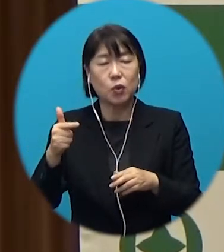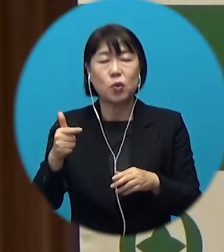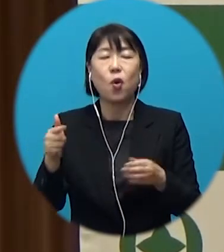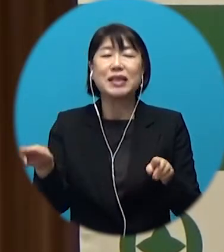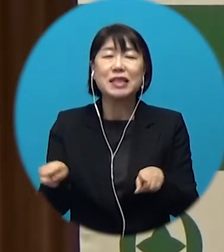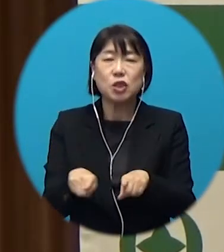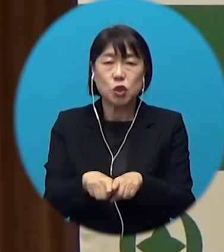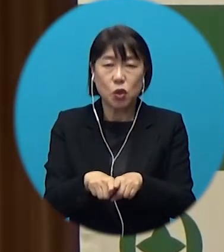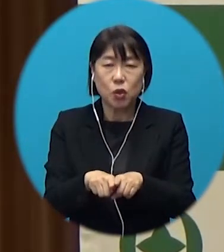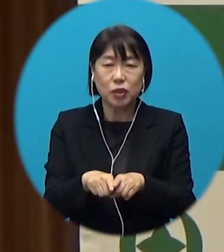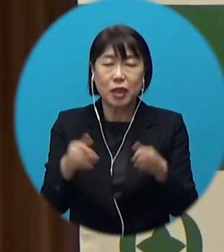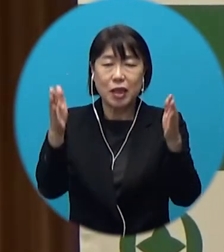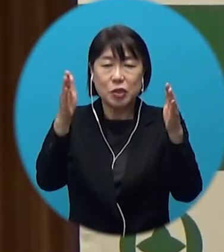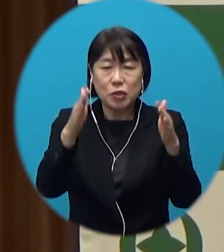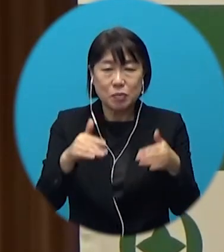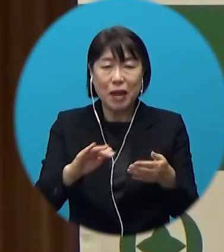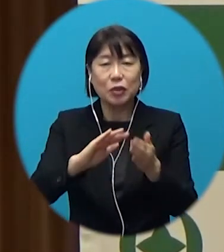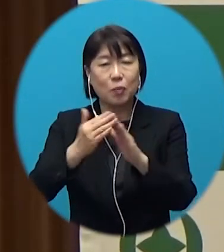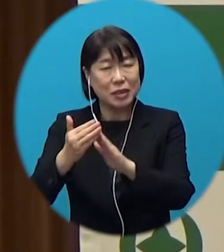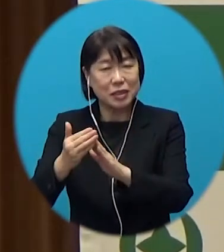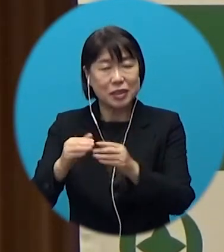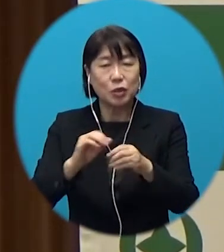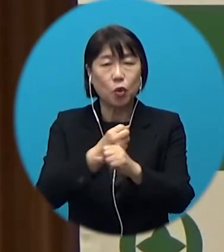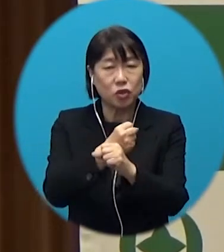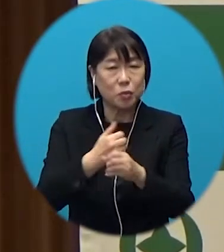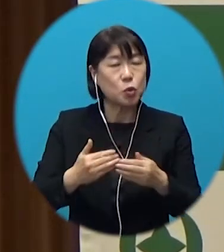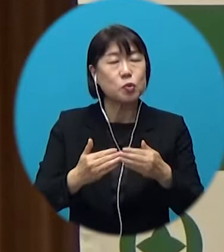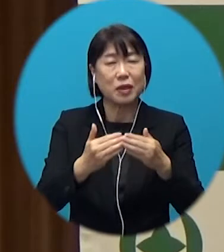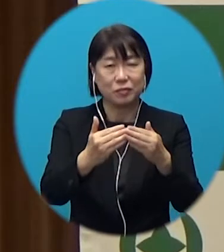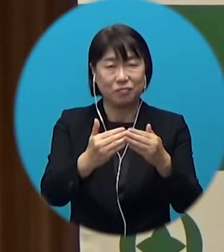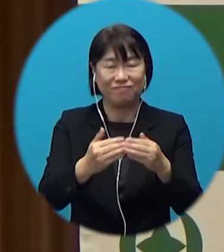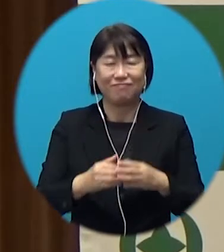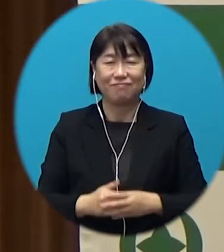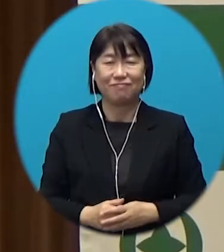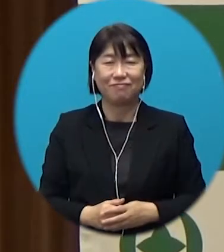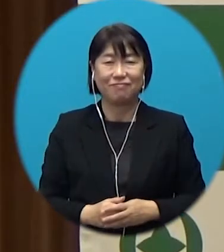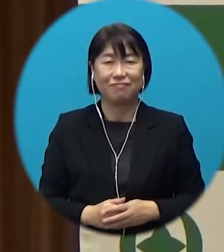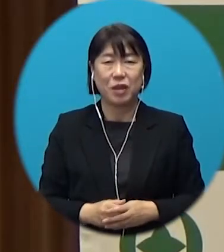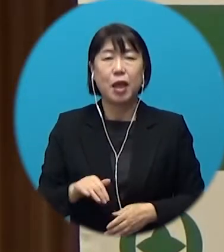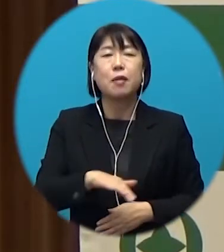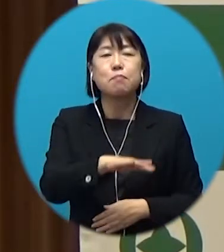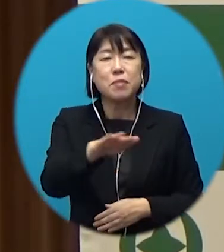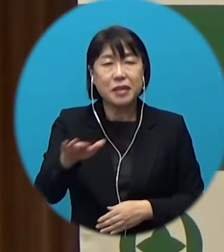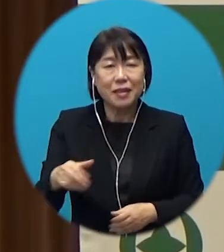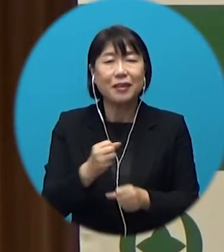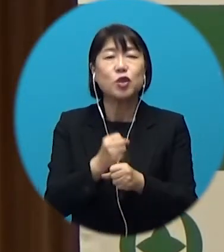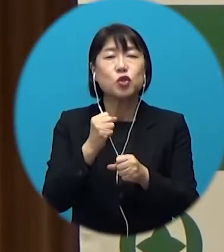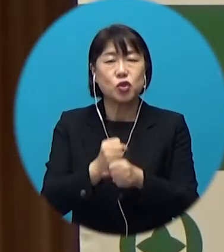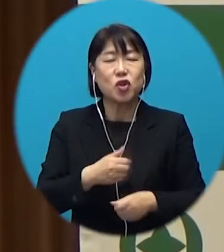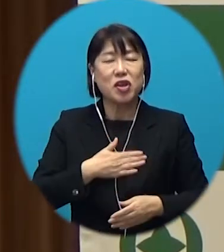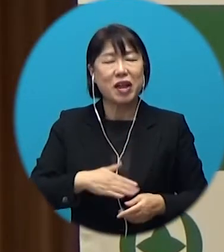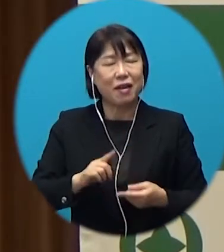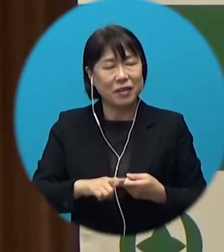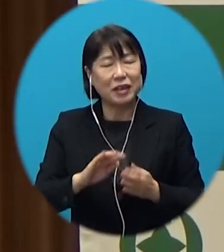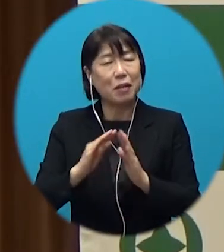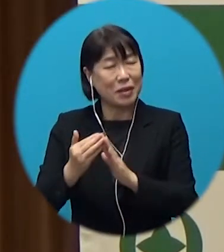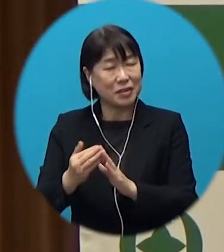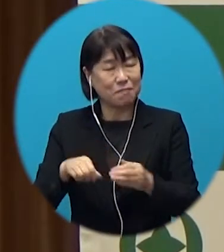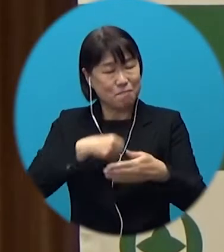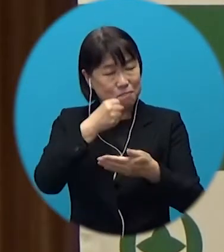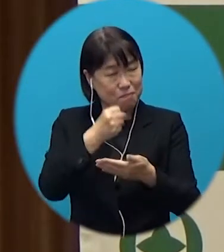ね、スマートシティの利用を推進していきたいと考えていまして、みんなで次の会議の場地、この実験を